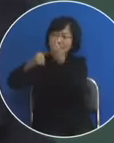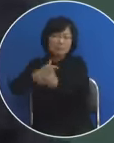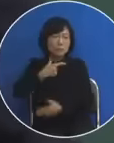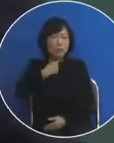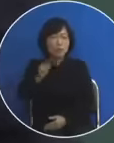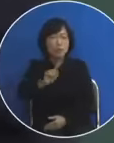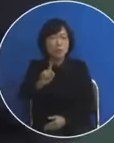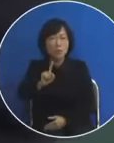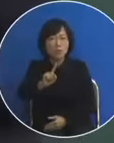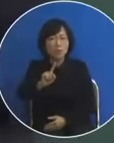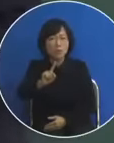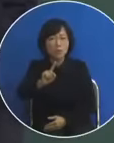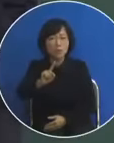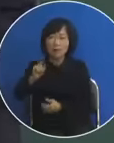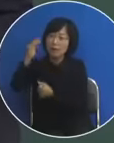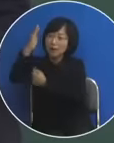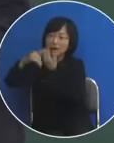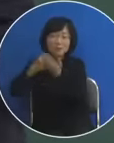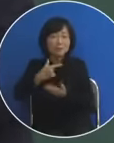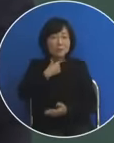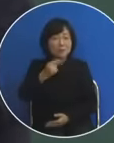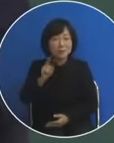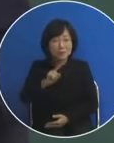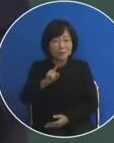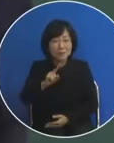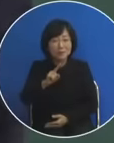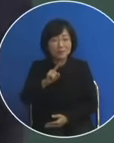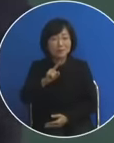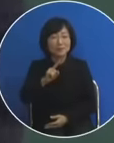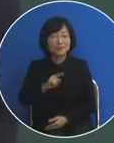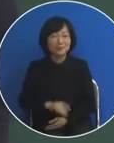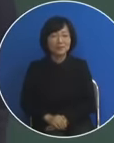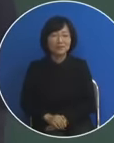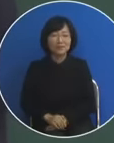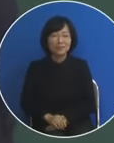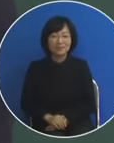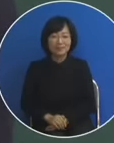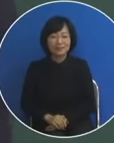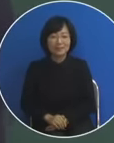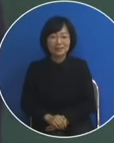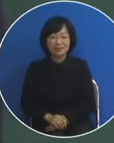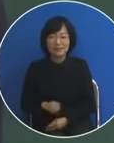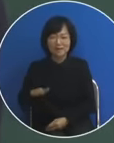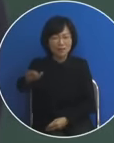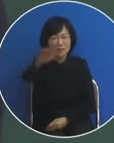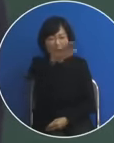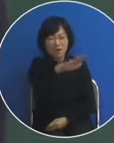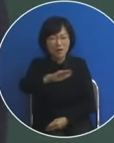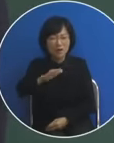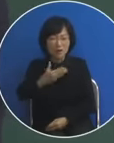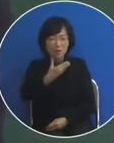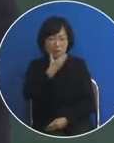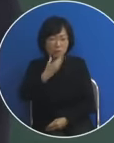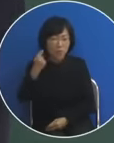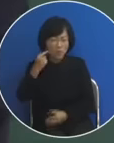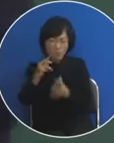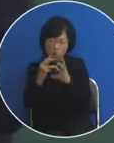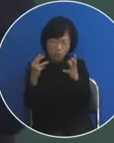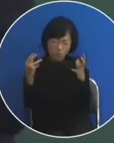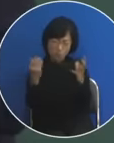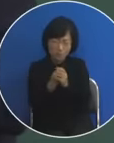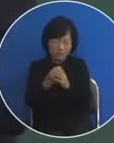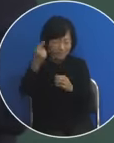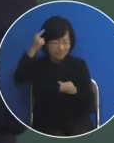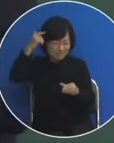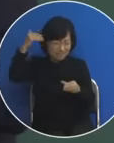절대 목표 있는 하나님께서는 여러분에게 어떤 목표를 두고 계시느냐? 그러면 완전히 복음으로 각인되는 사람 되면 승리하는 것이다.